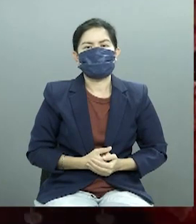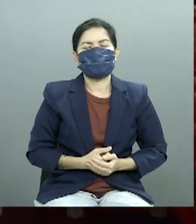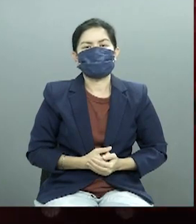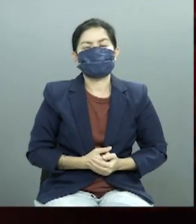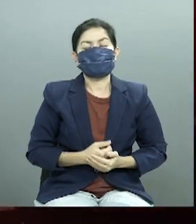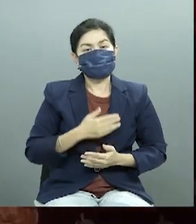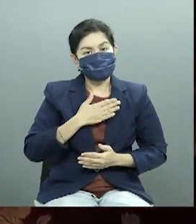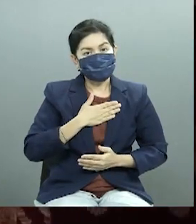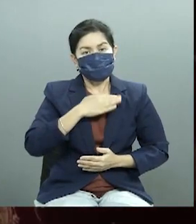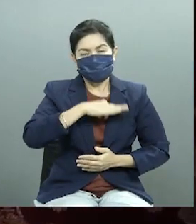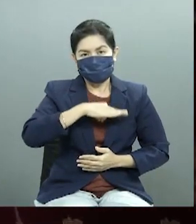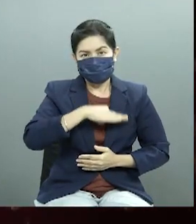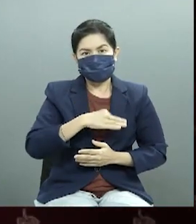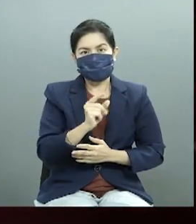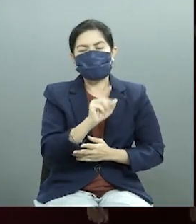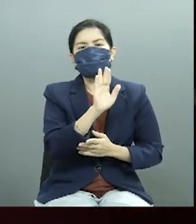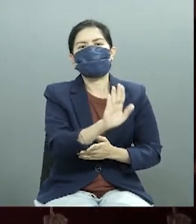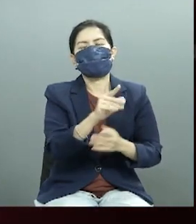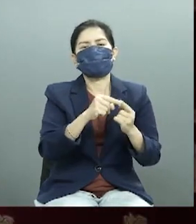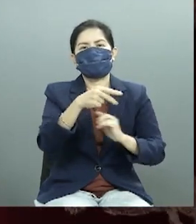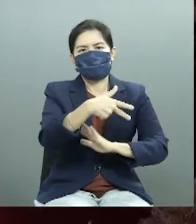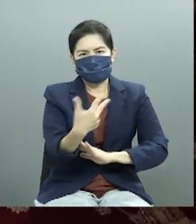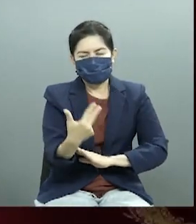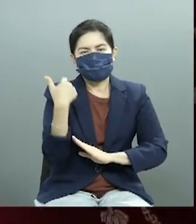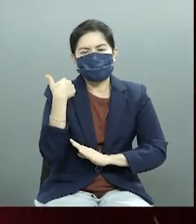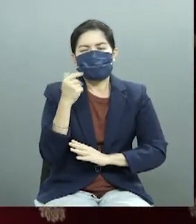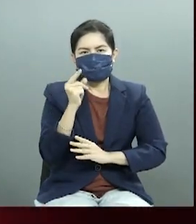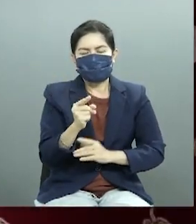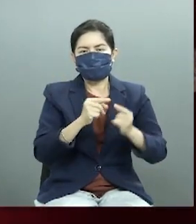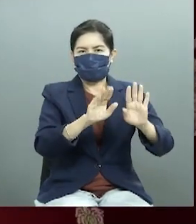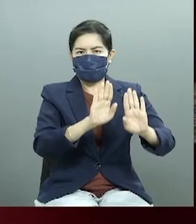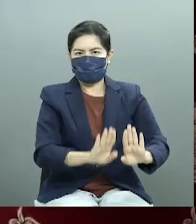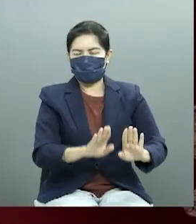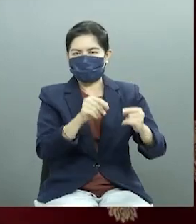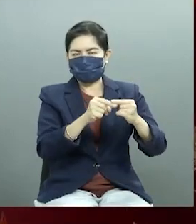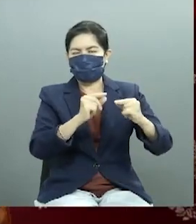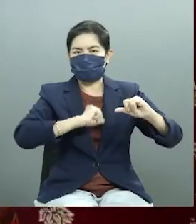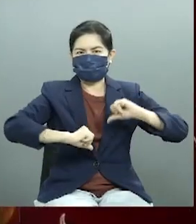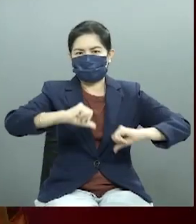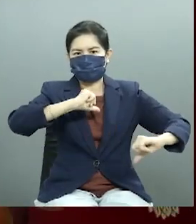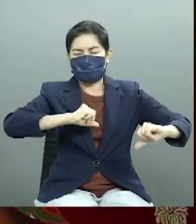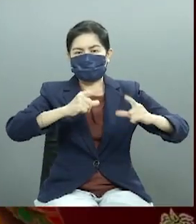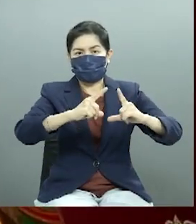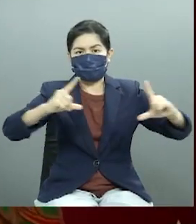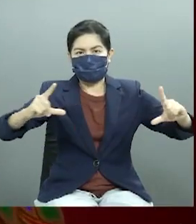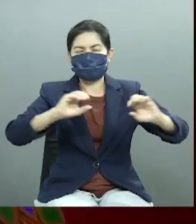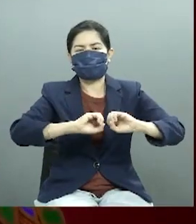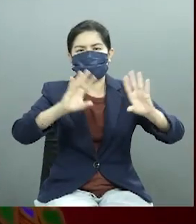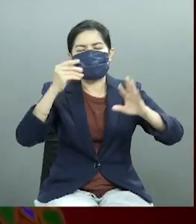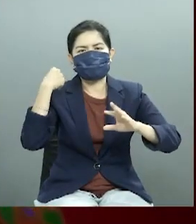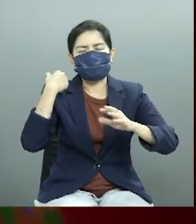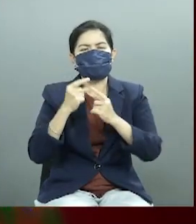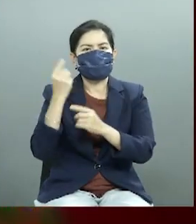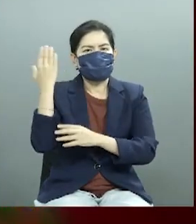คือความคาดหวังของเราจากไทย PBS มันต้องมาระดับโปรดักชันแบบนี้ค่ะคือสมัยก่อนเราดูนี่เราเคยอิจฉาโอ้โห BBC